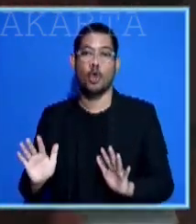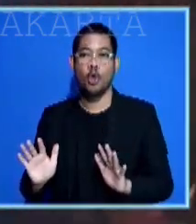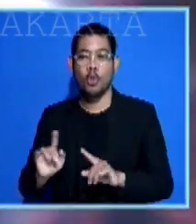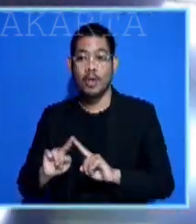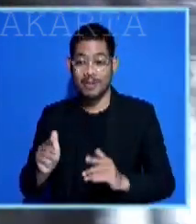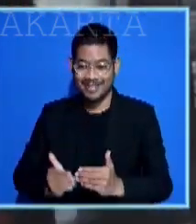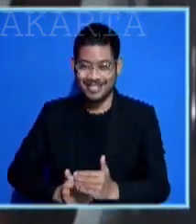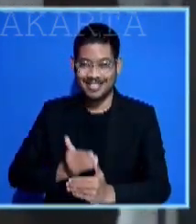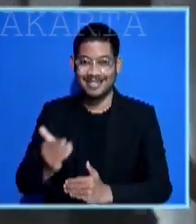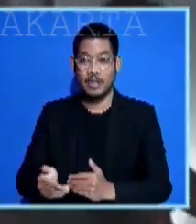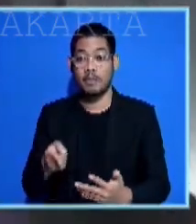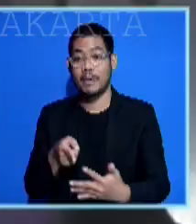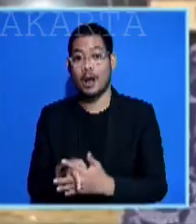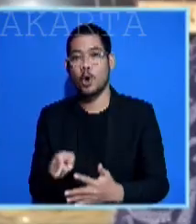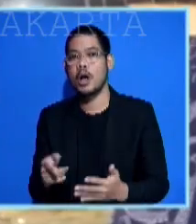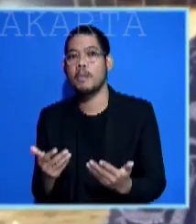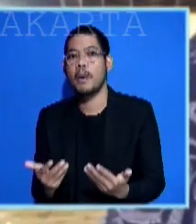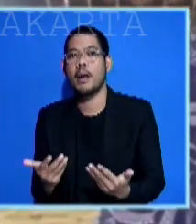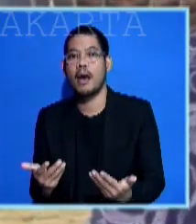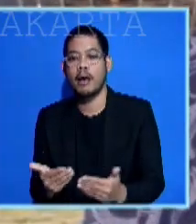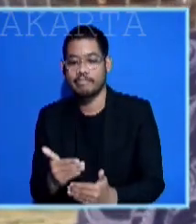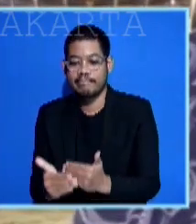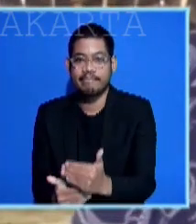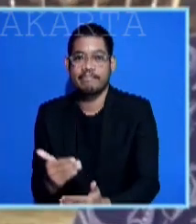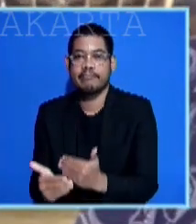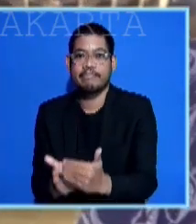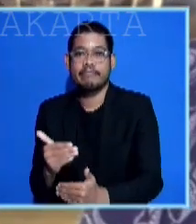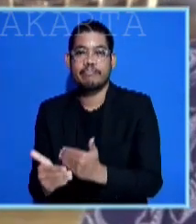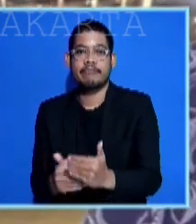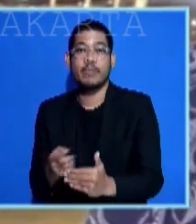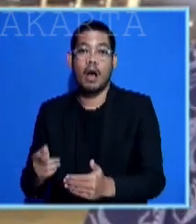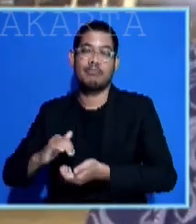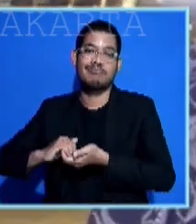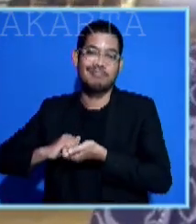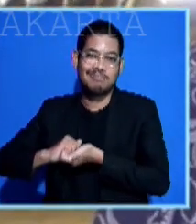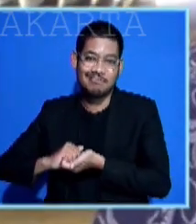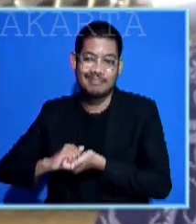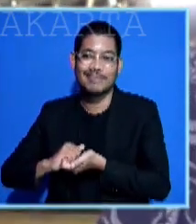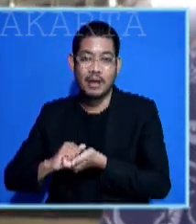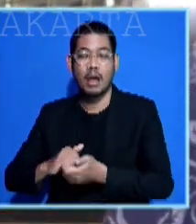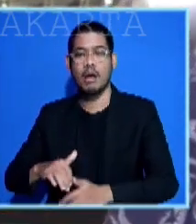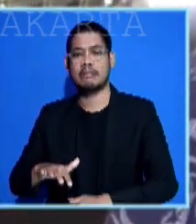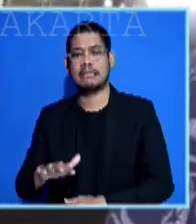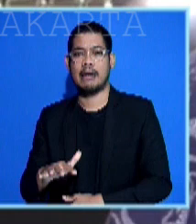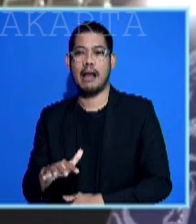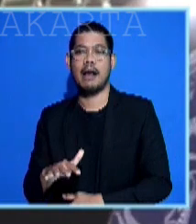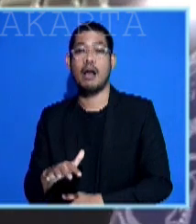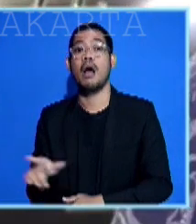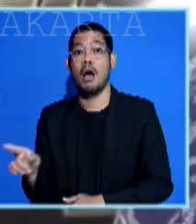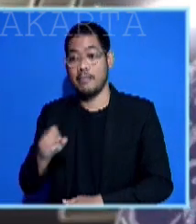pemilu 2024. Ini adalah silaturahmi biasa. Saya menyampaikan bahwa